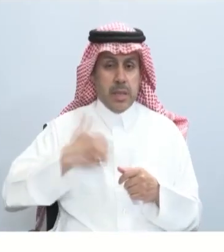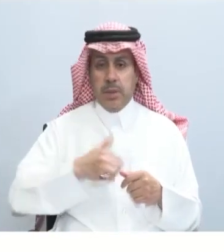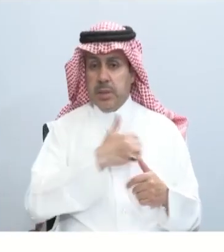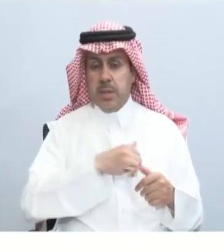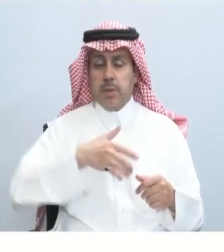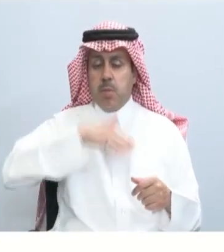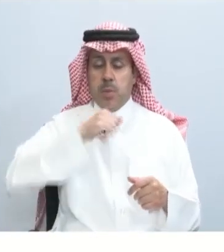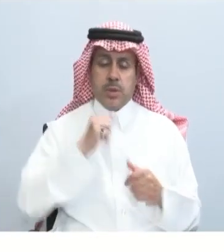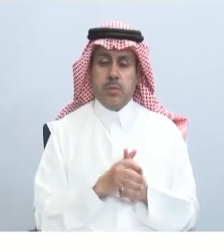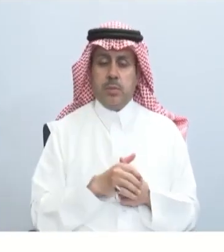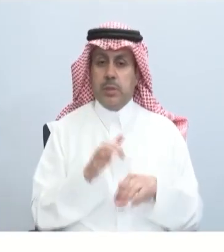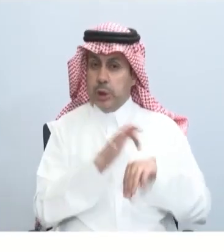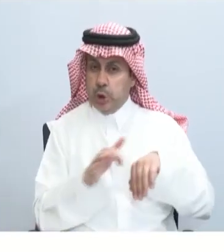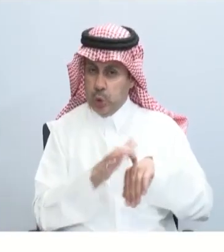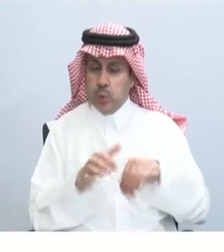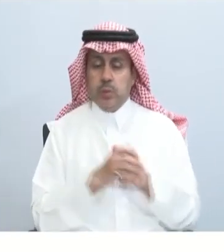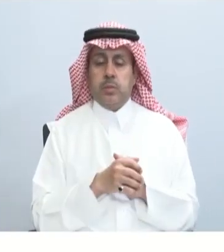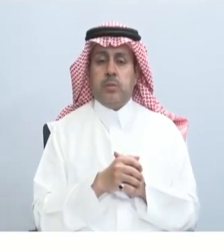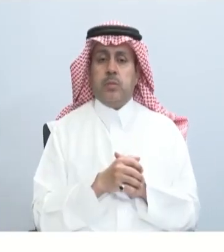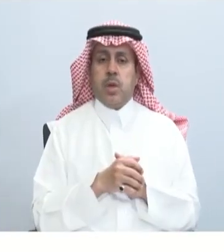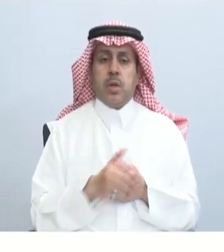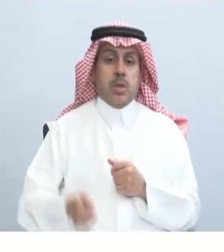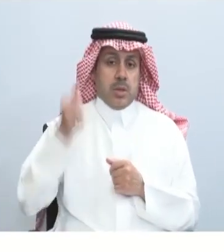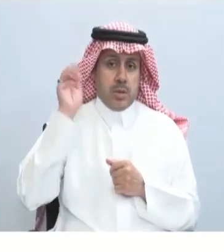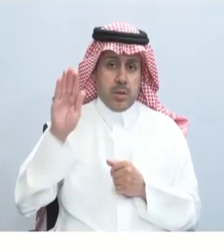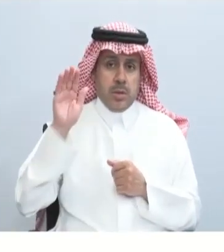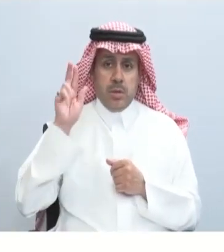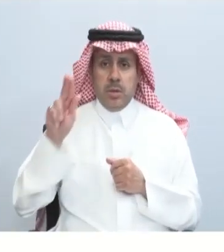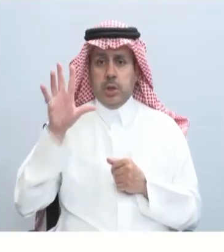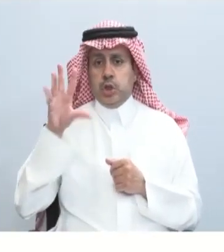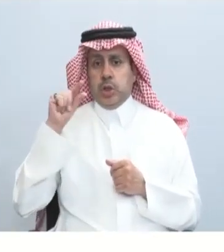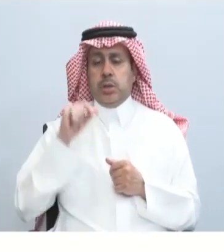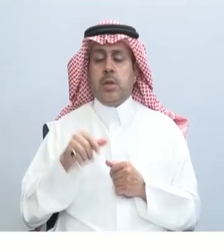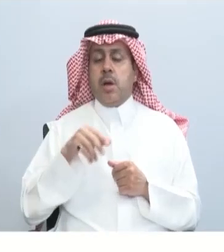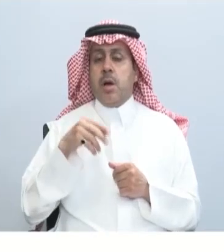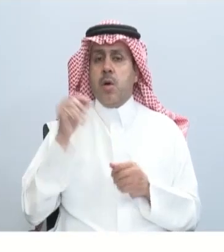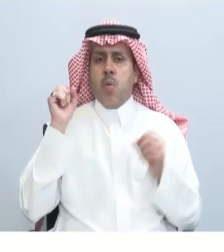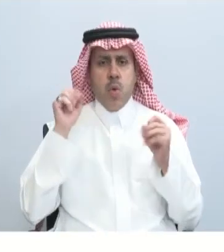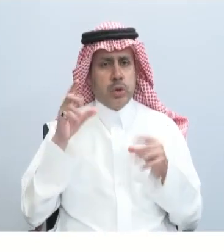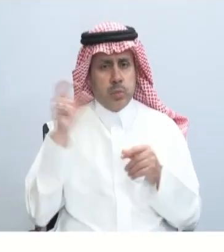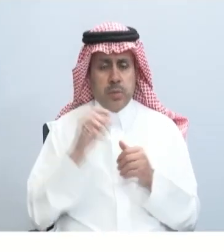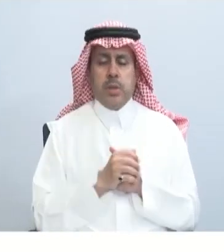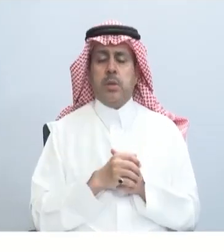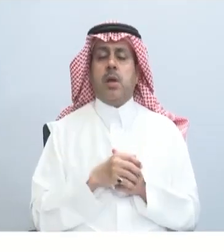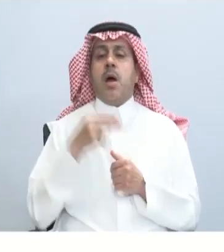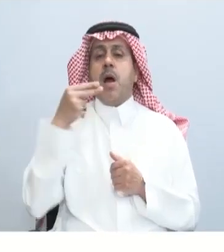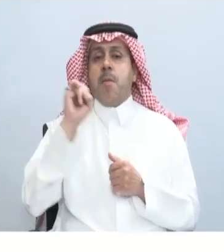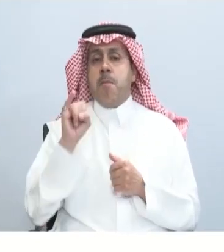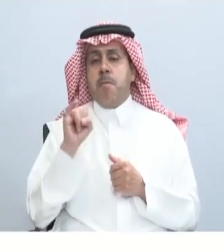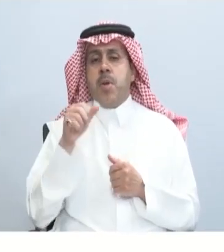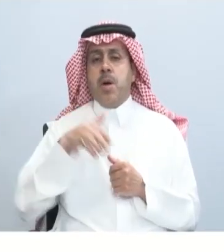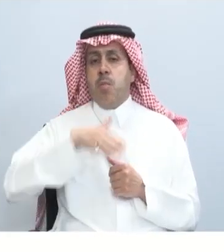وسلم بجروح استشهاد عدد من المسلمين كان من بين الشهداء عم النبي صلى الله عليه وسلم حمزه بن عبد